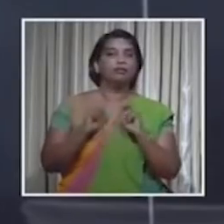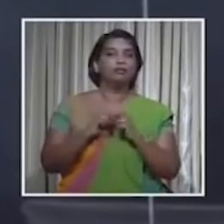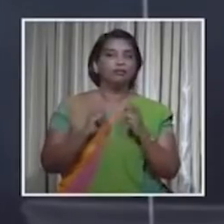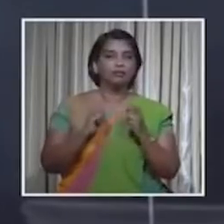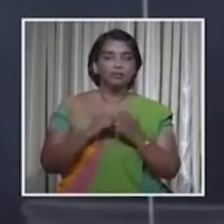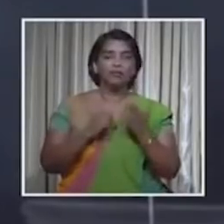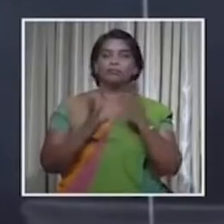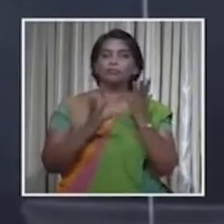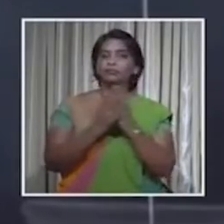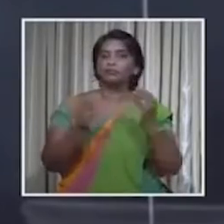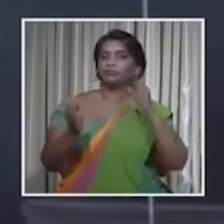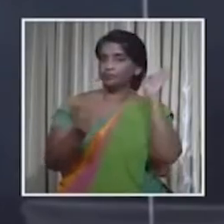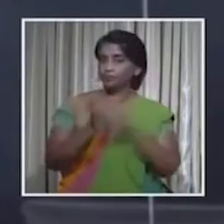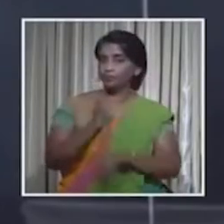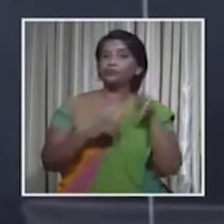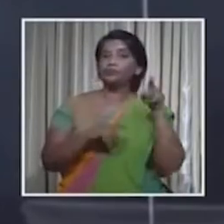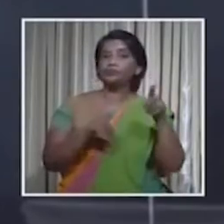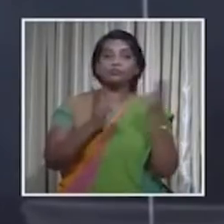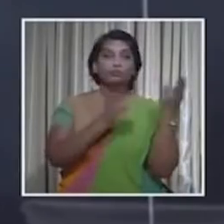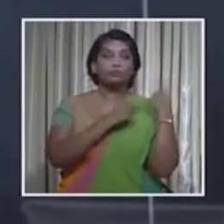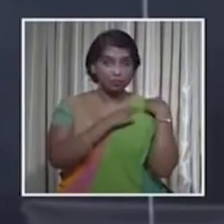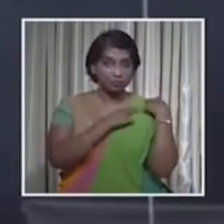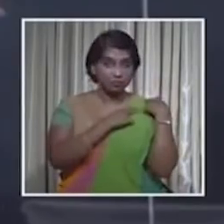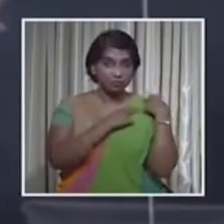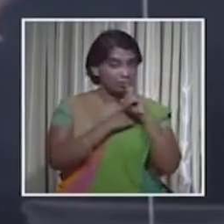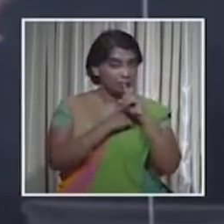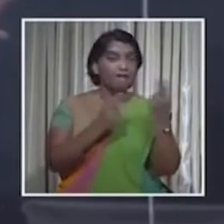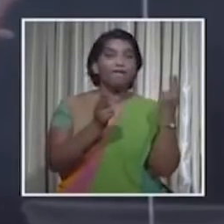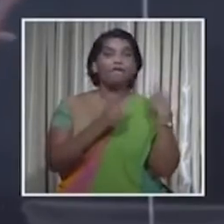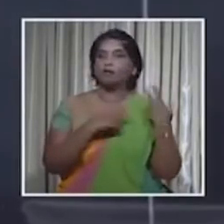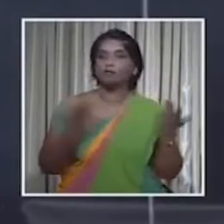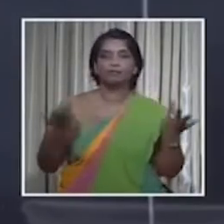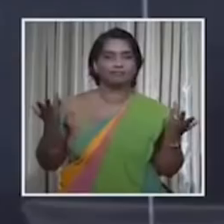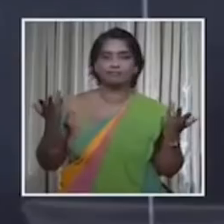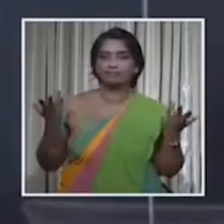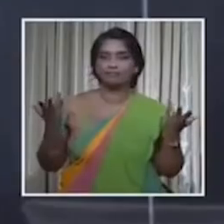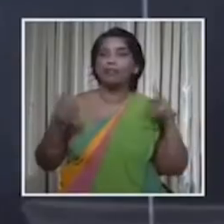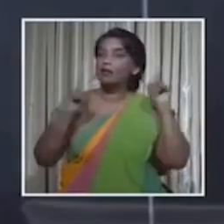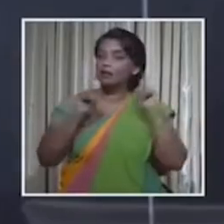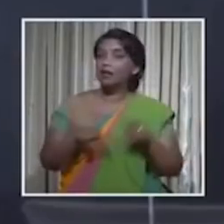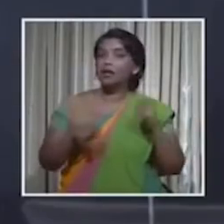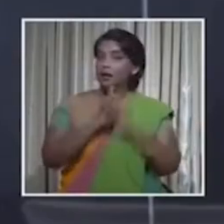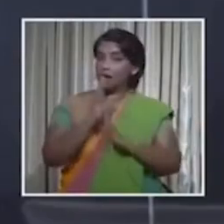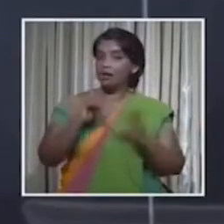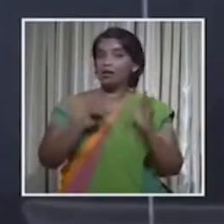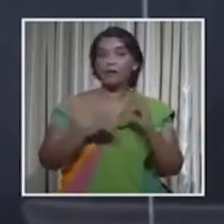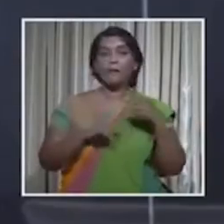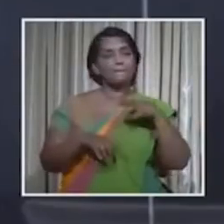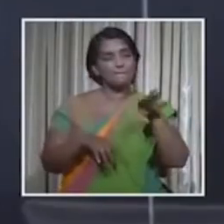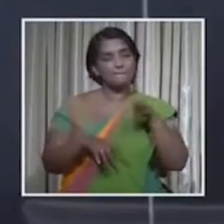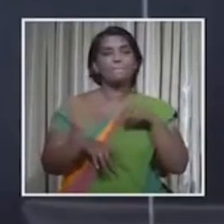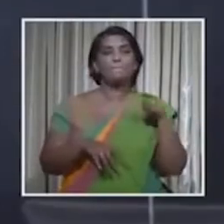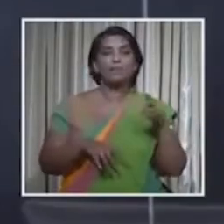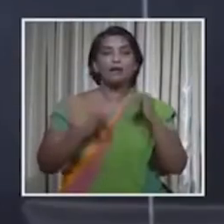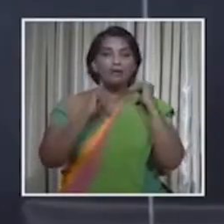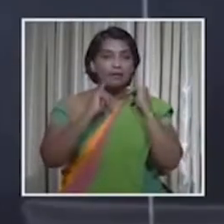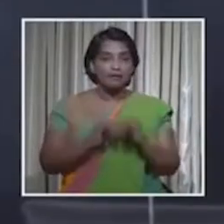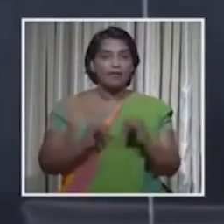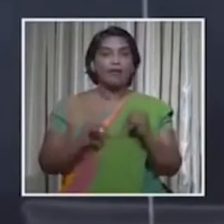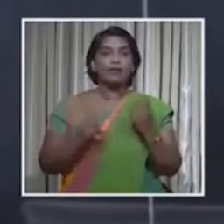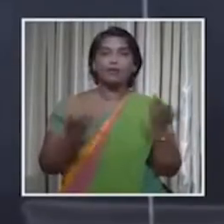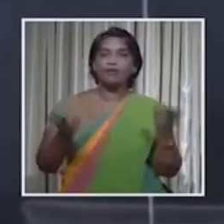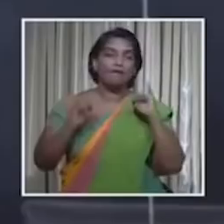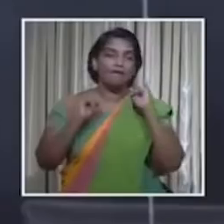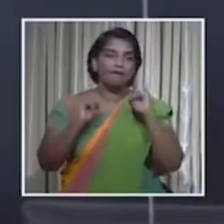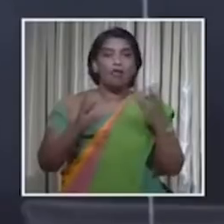அரசாங்கம் 2010 முதல் 2015 வரையான காலத்தில் பெற்றுக்கொண்ட கடனை பயன்படுத்தி மேற்கொண்ட தாமரை கோபுரம் போன்ற